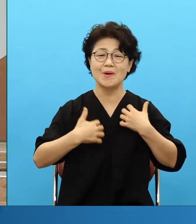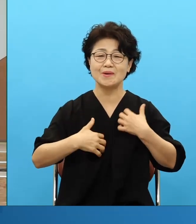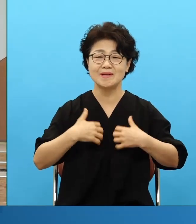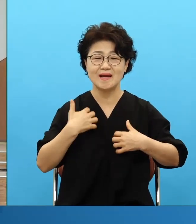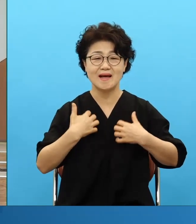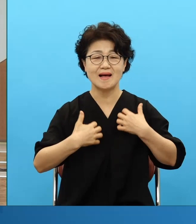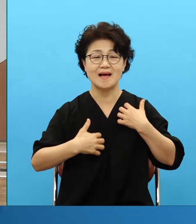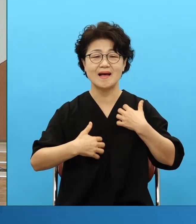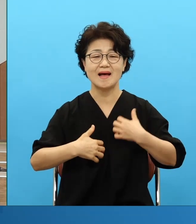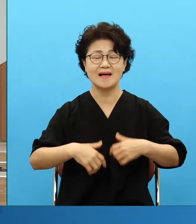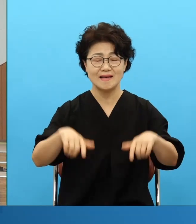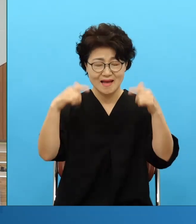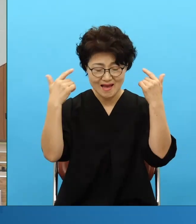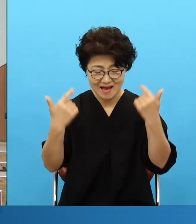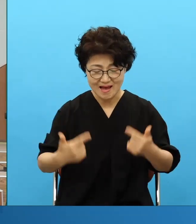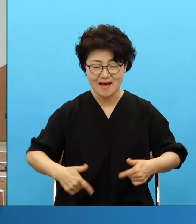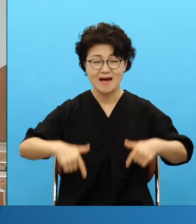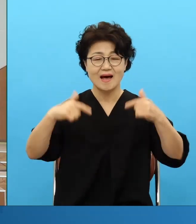기쁘도다.